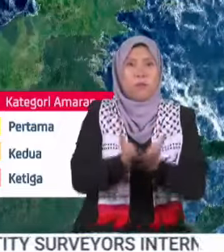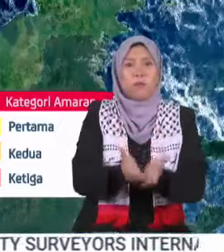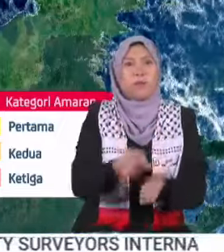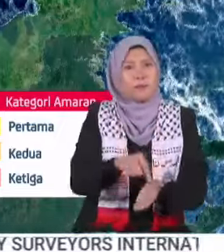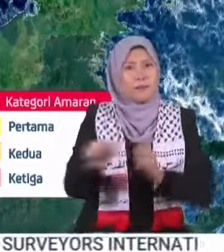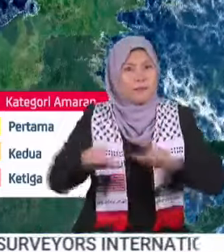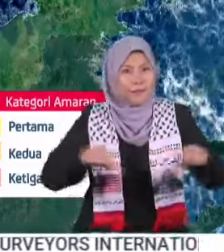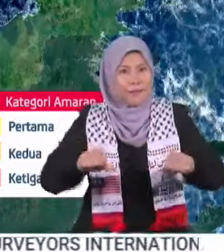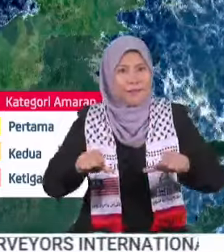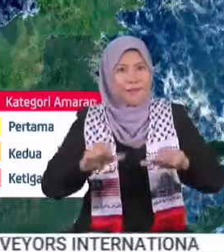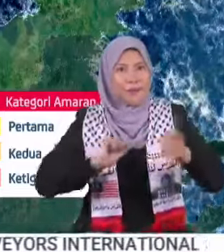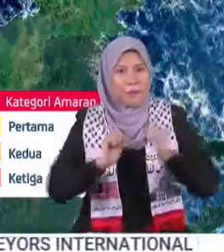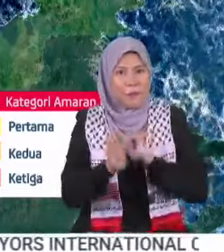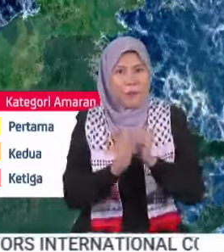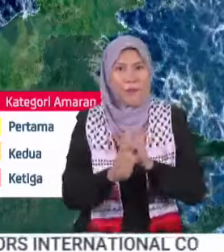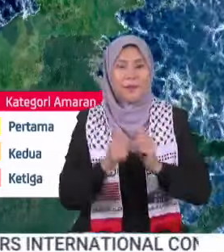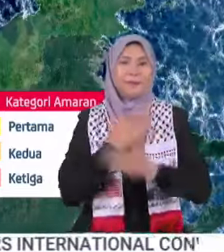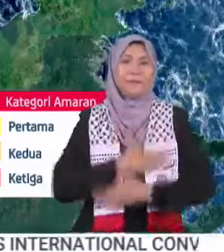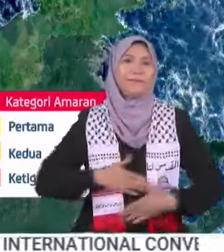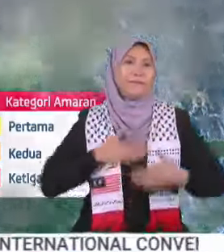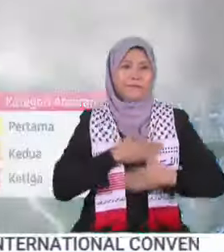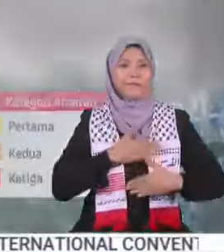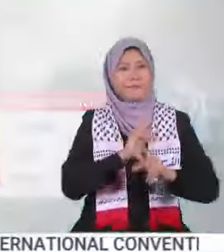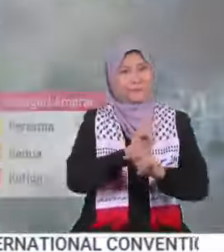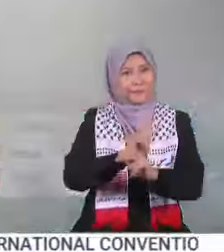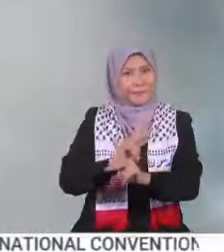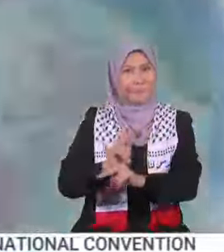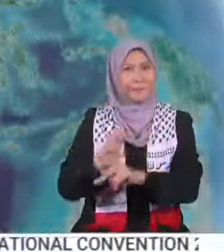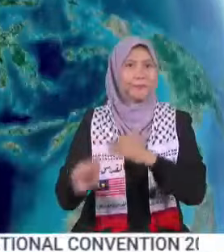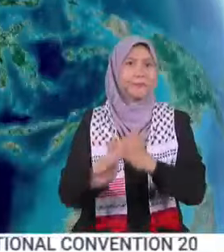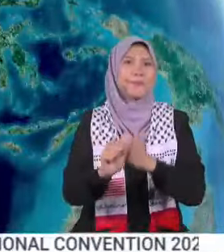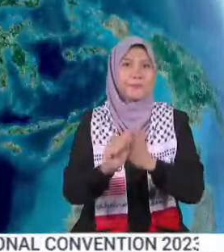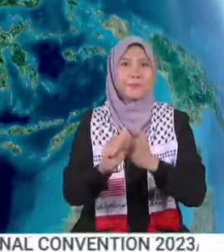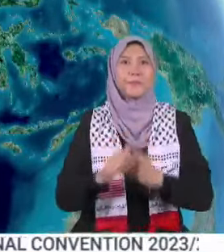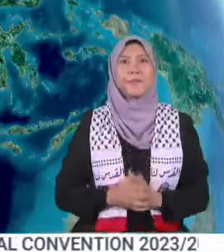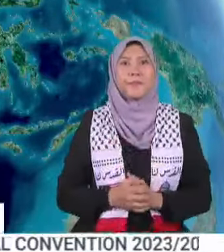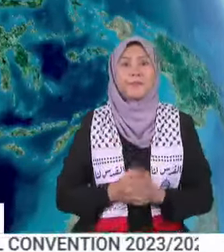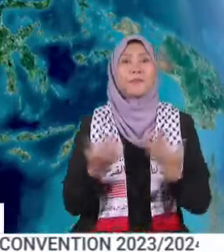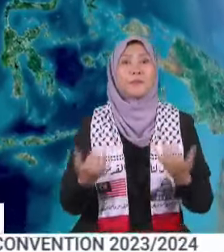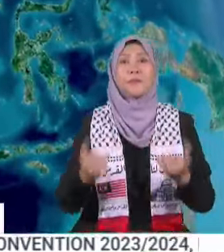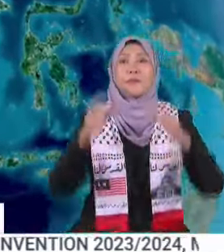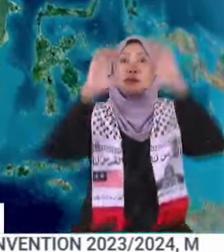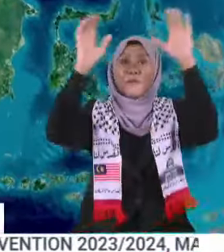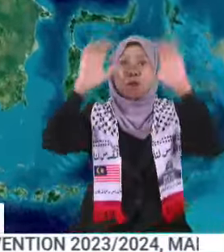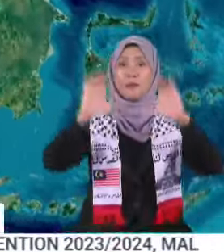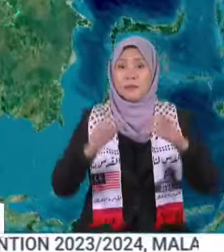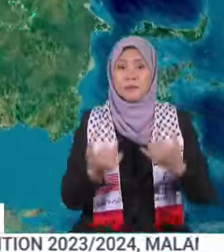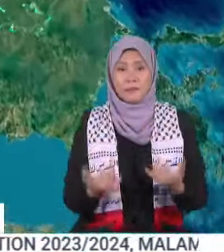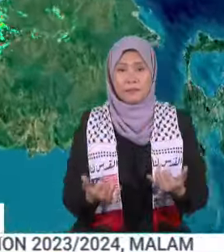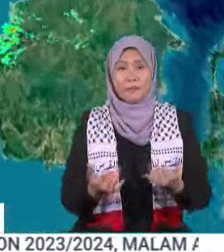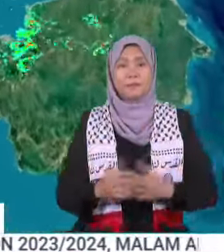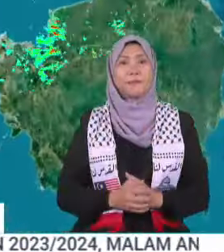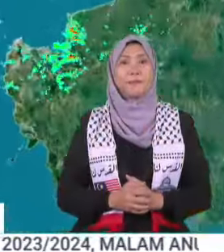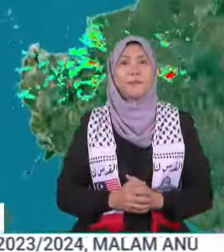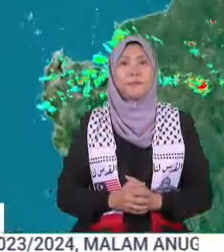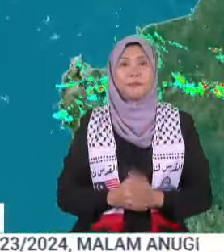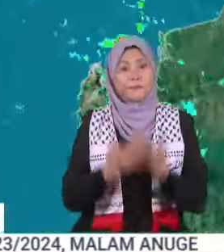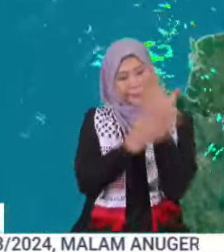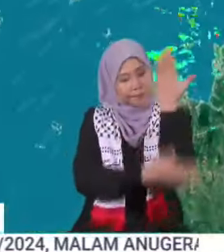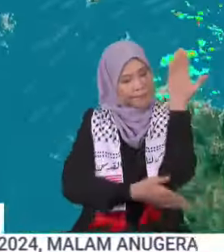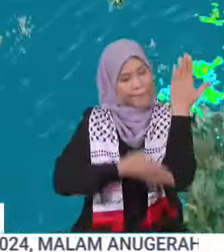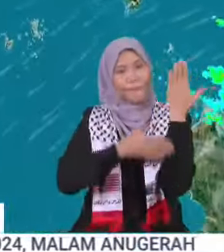aktiviti sukan dan juga rekreasi laut kita beralih kepada tinjauan keadaan cuaca semasa di sekitar